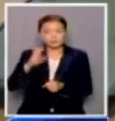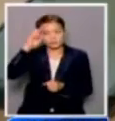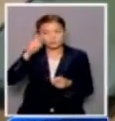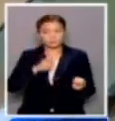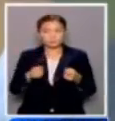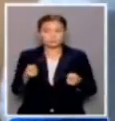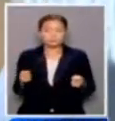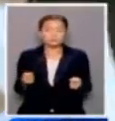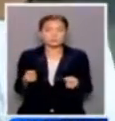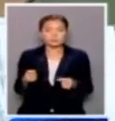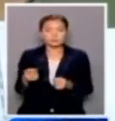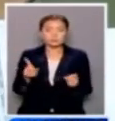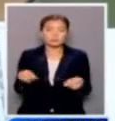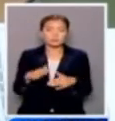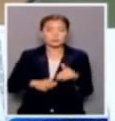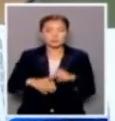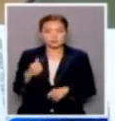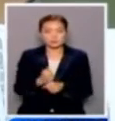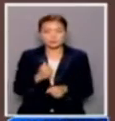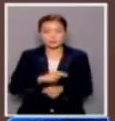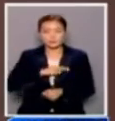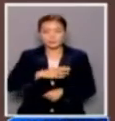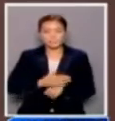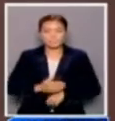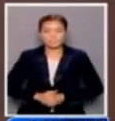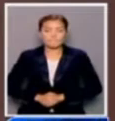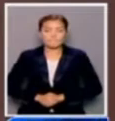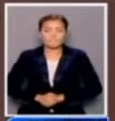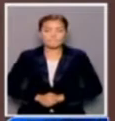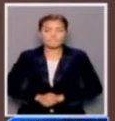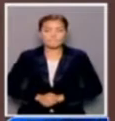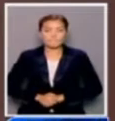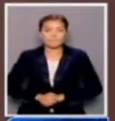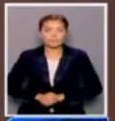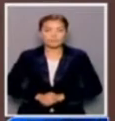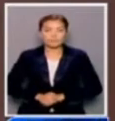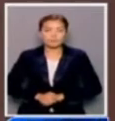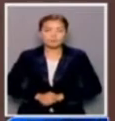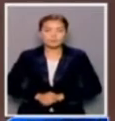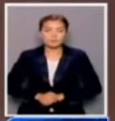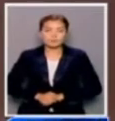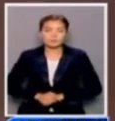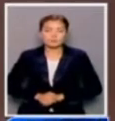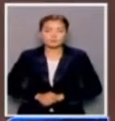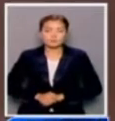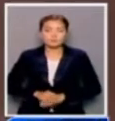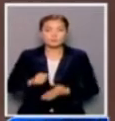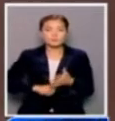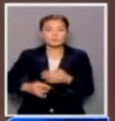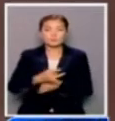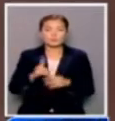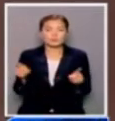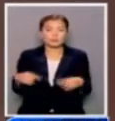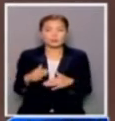басқару академиясына өңірлік даму мамандығы бойынша грантқа түскен. Почему именно региональное развитие? Потому... Не себепті өңірлік